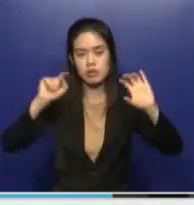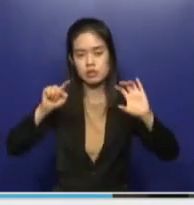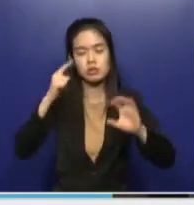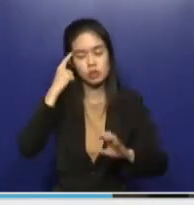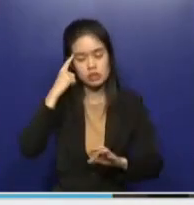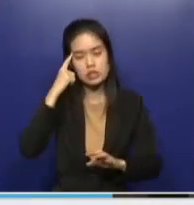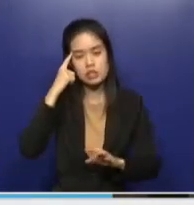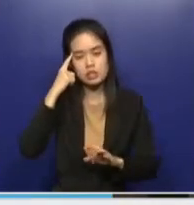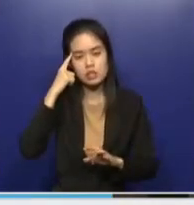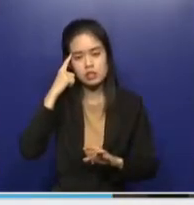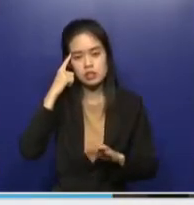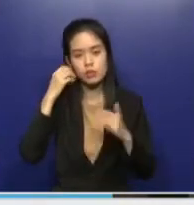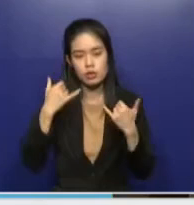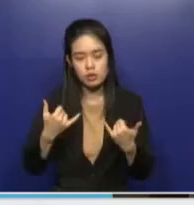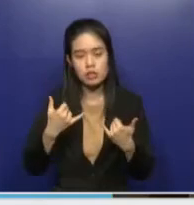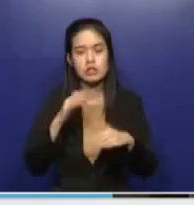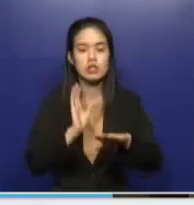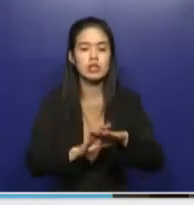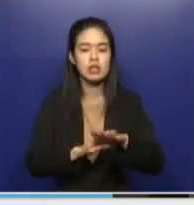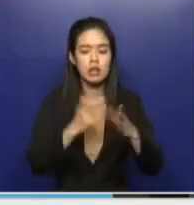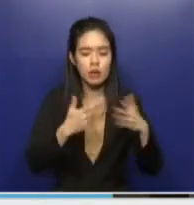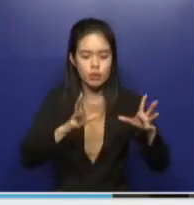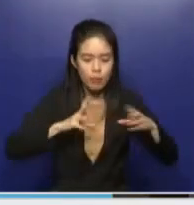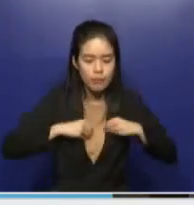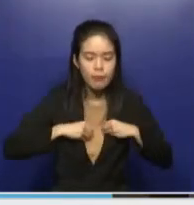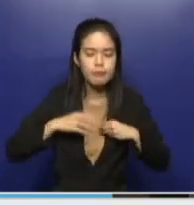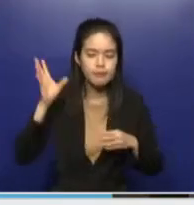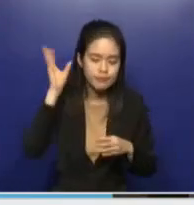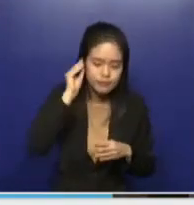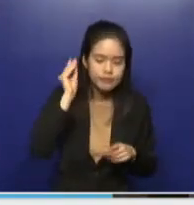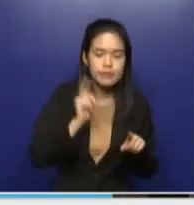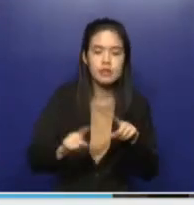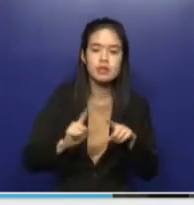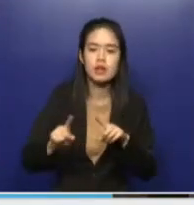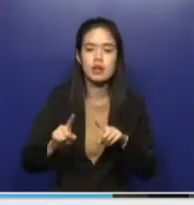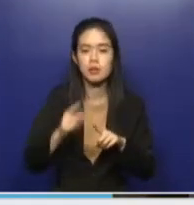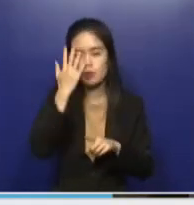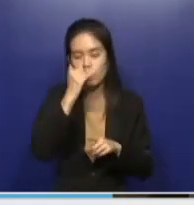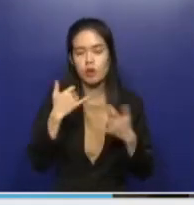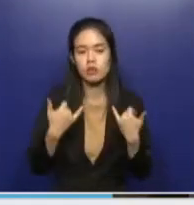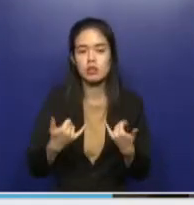งเสียงเตือนนี้และรับฟังด้วยความเคารพและเปิดใจกว้างเพื่อการแก้ไขปัญหาส